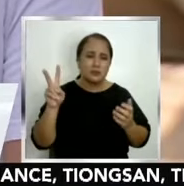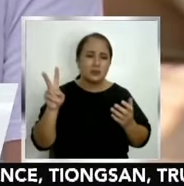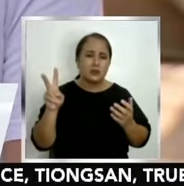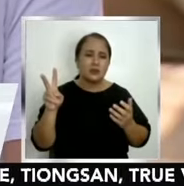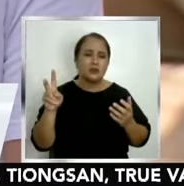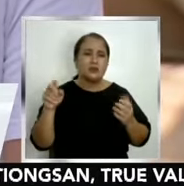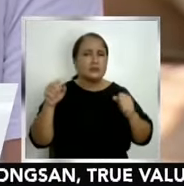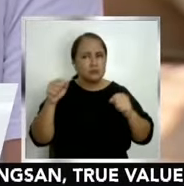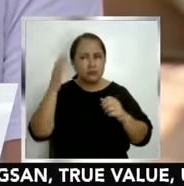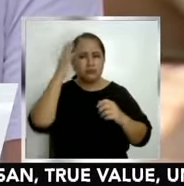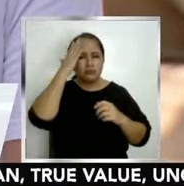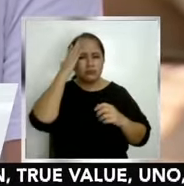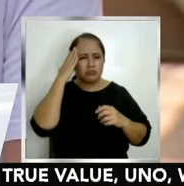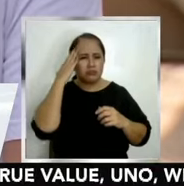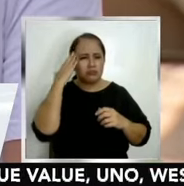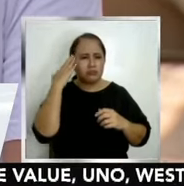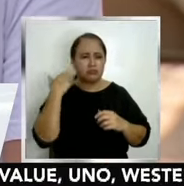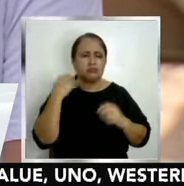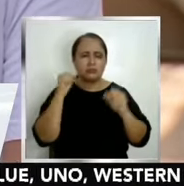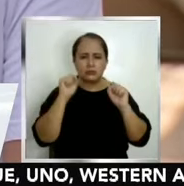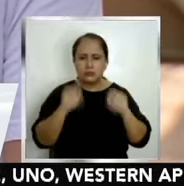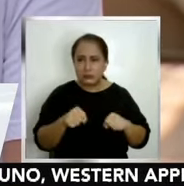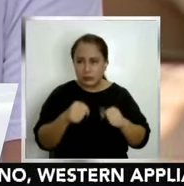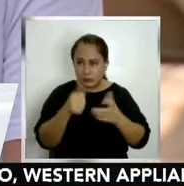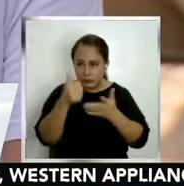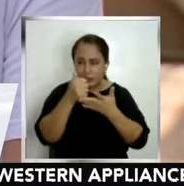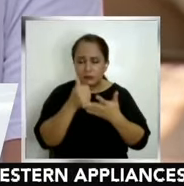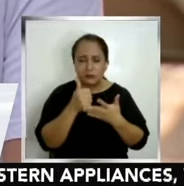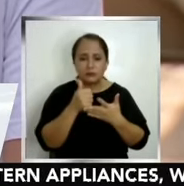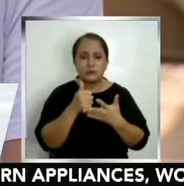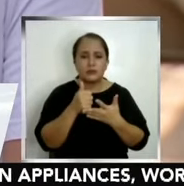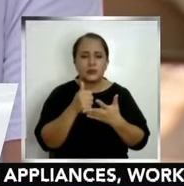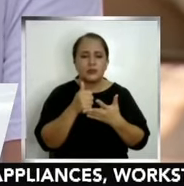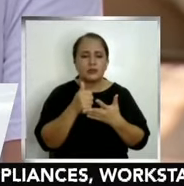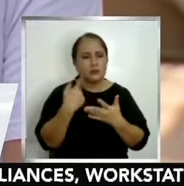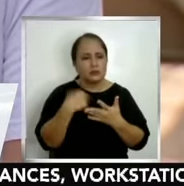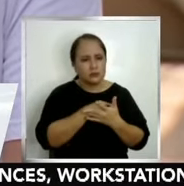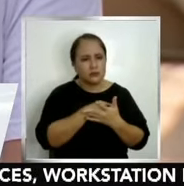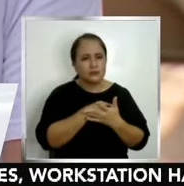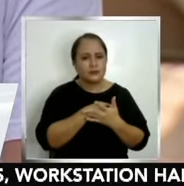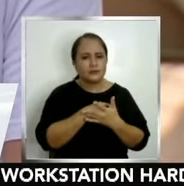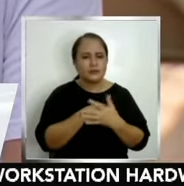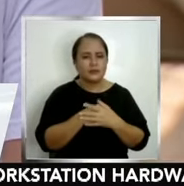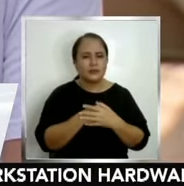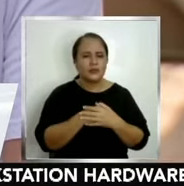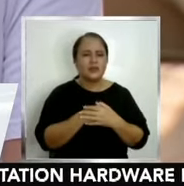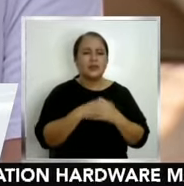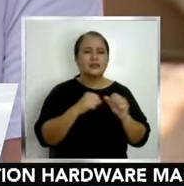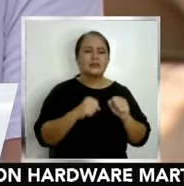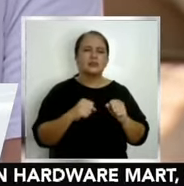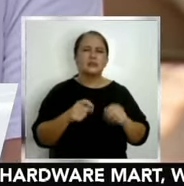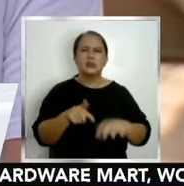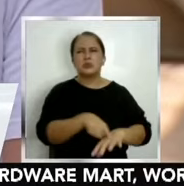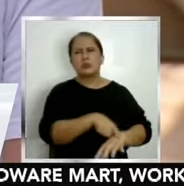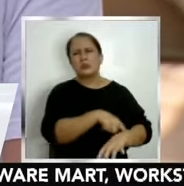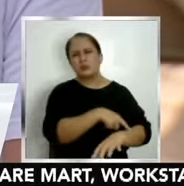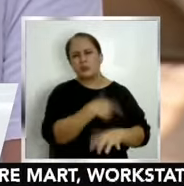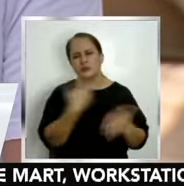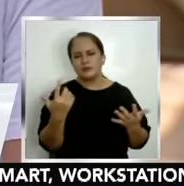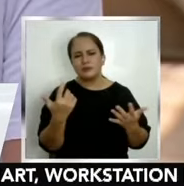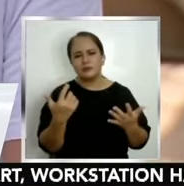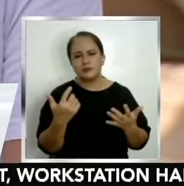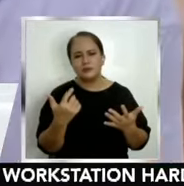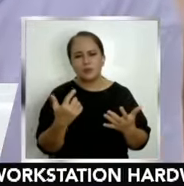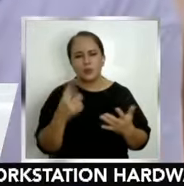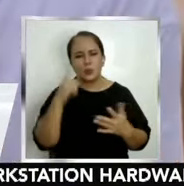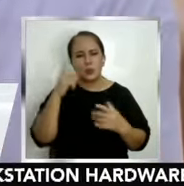naman matulungan niya nila kami. Dahil ang tagal-tagal na rin po isang taon na dapat